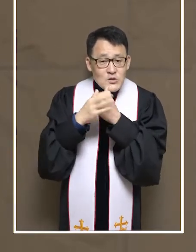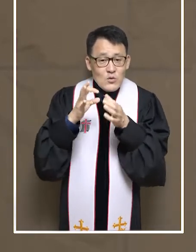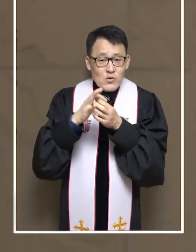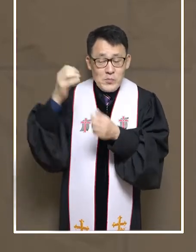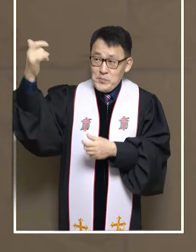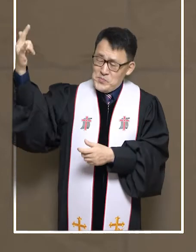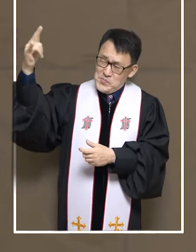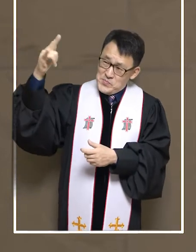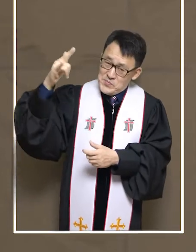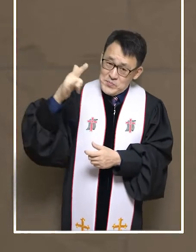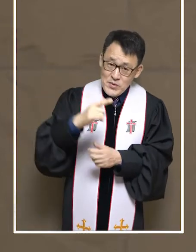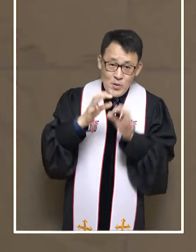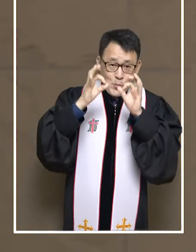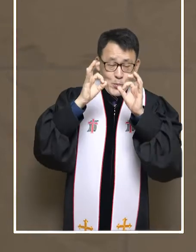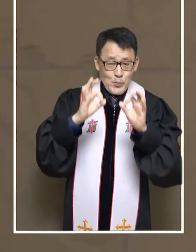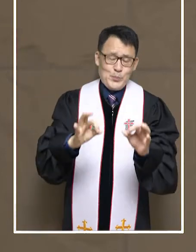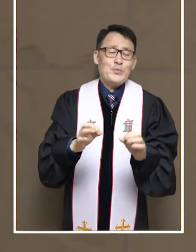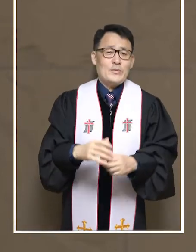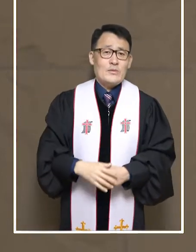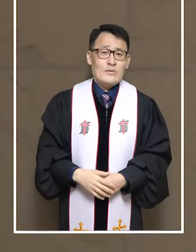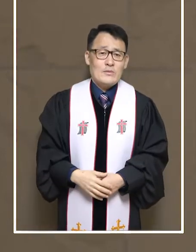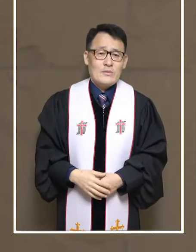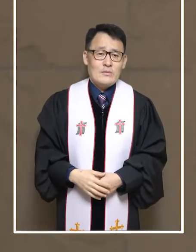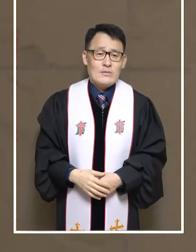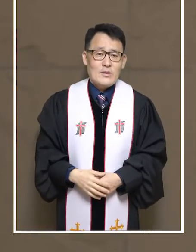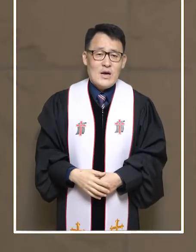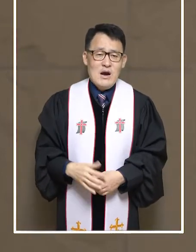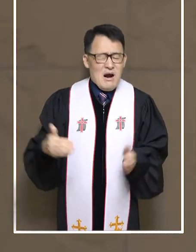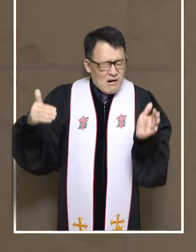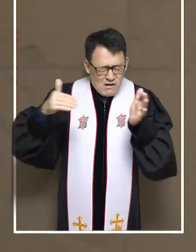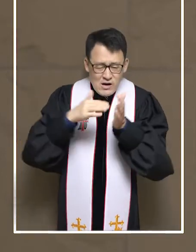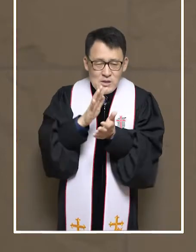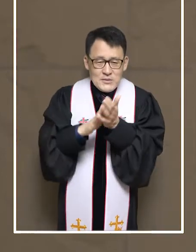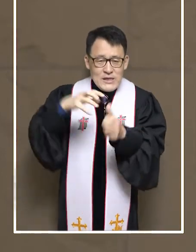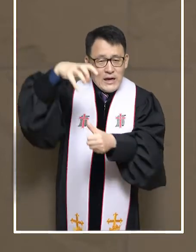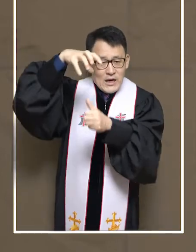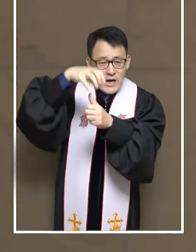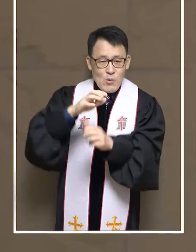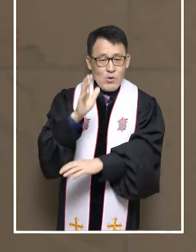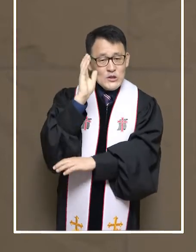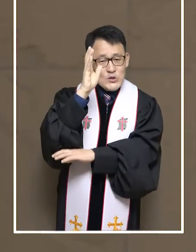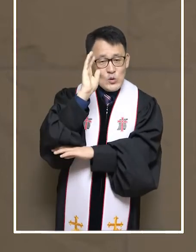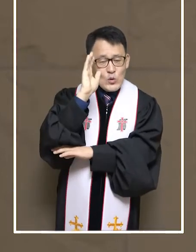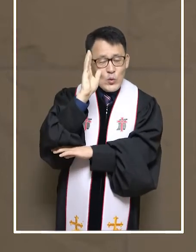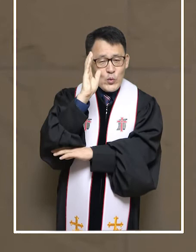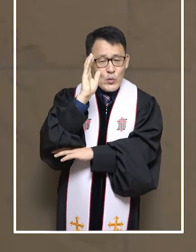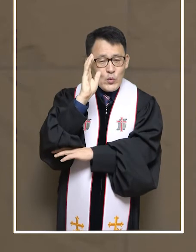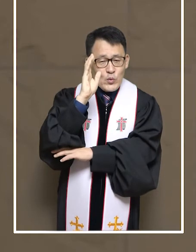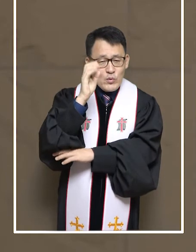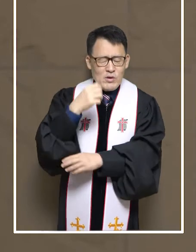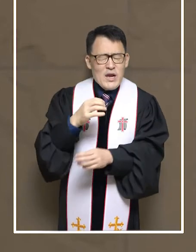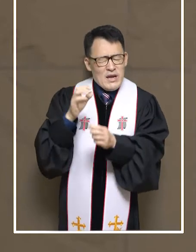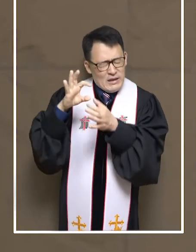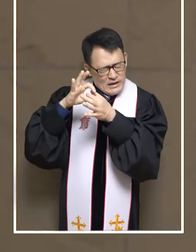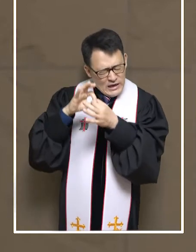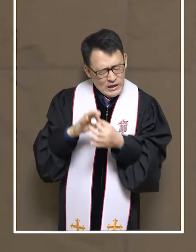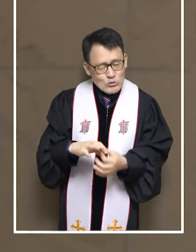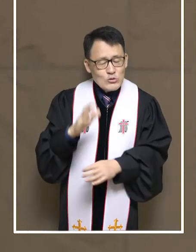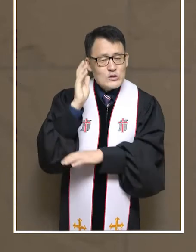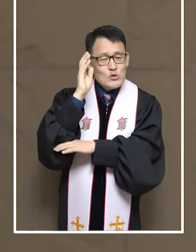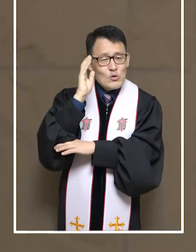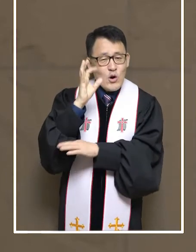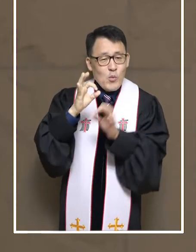그분은 거기서도 은총의 빛을 보았다는 것입니다. 그리고 끊임없이 감옥의